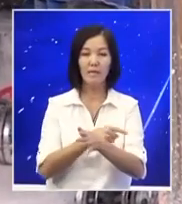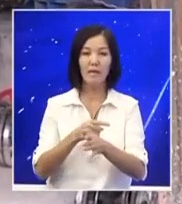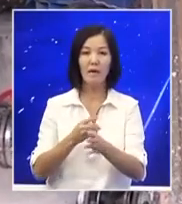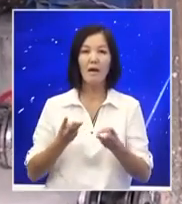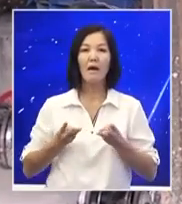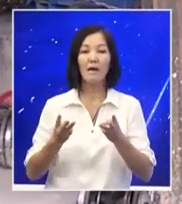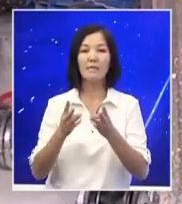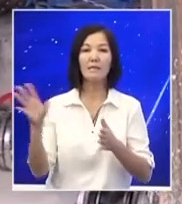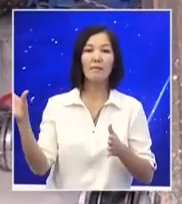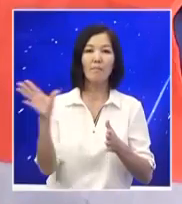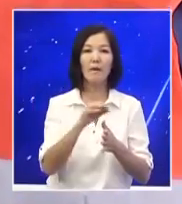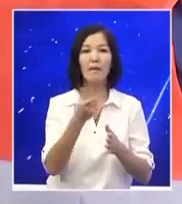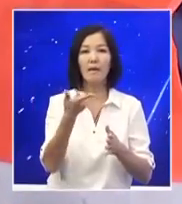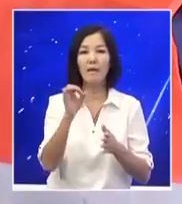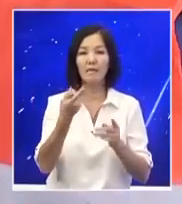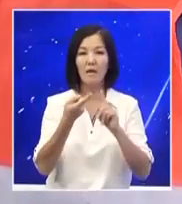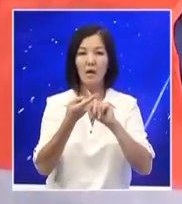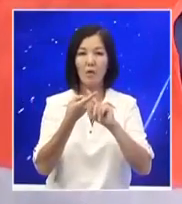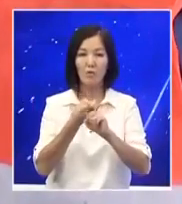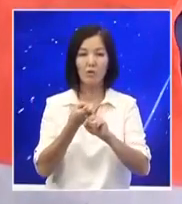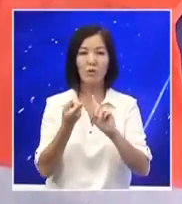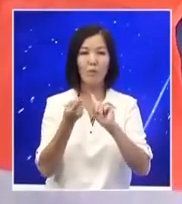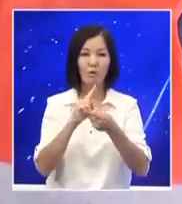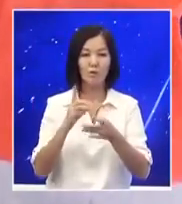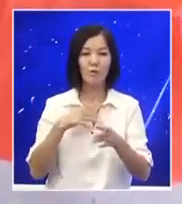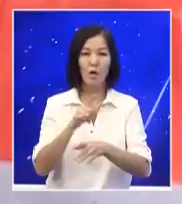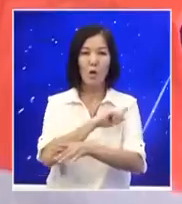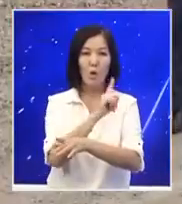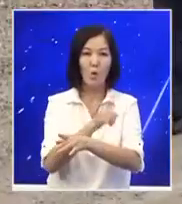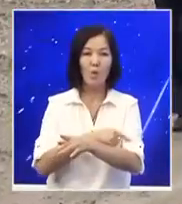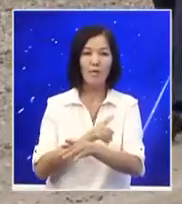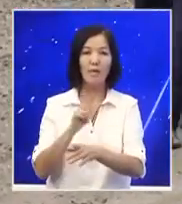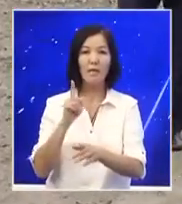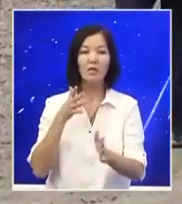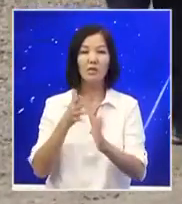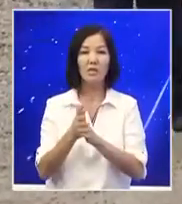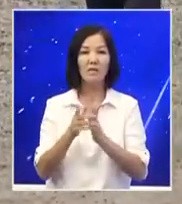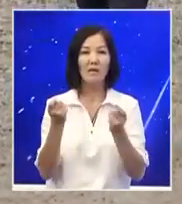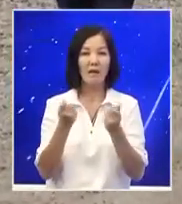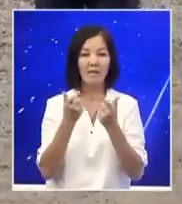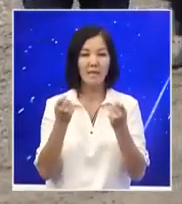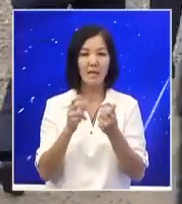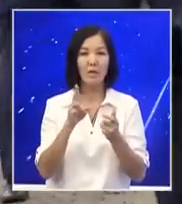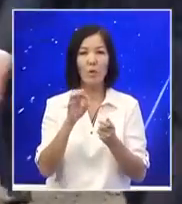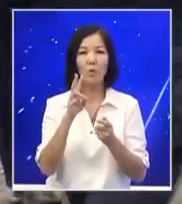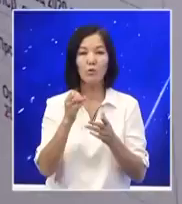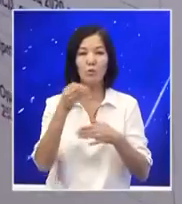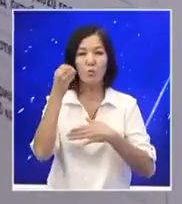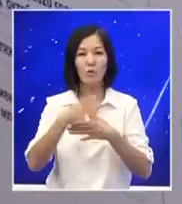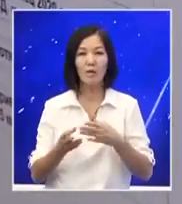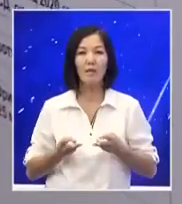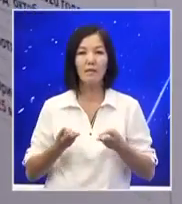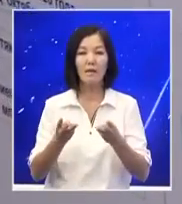қазандықтар тегіс табиғи газға көшіріліп жатыр. Қуат артады, шығын азаяды. Мәселен, былтыр Көксудағы орталық қазандықты газға